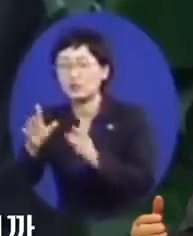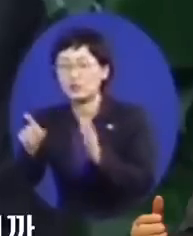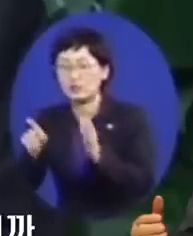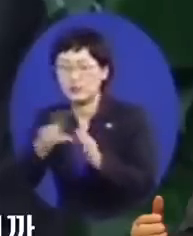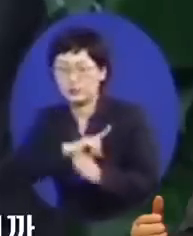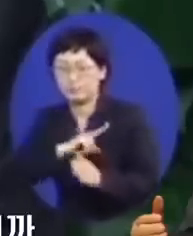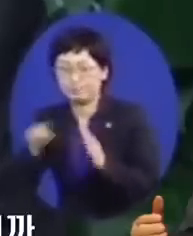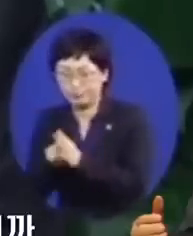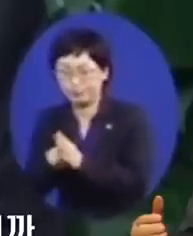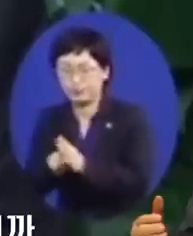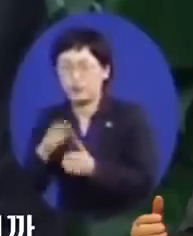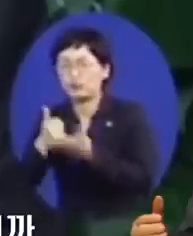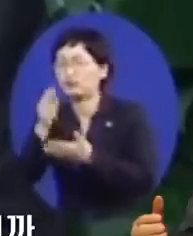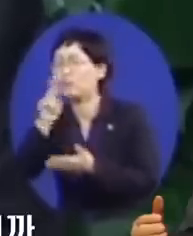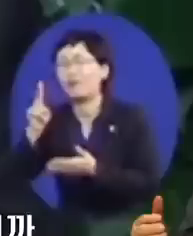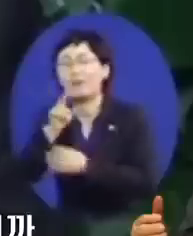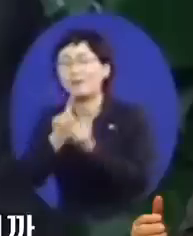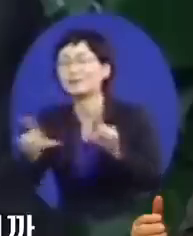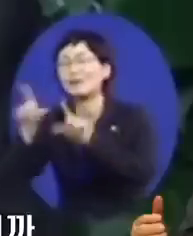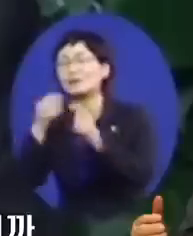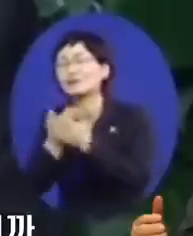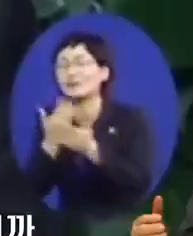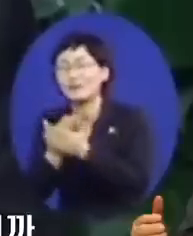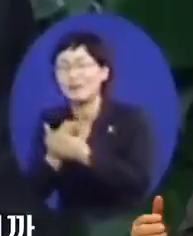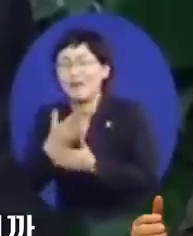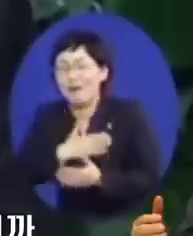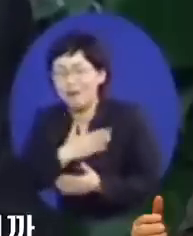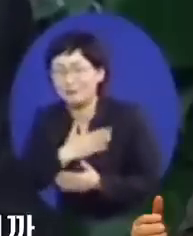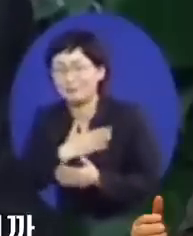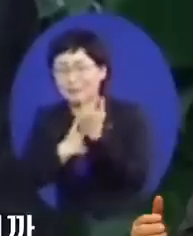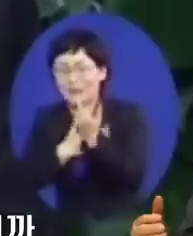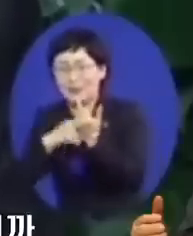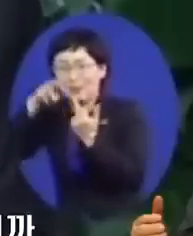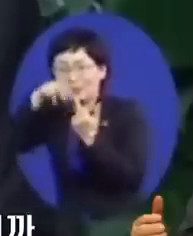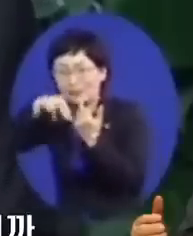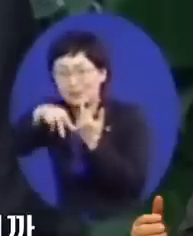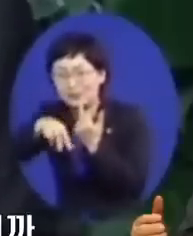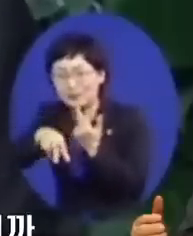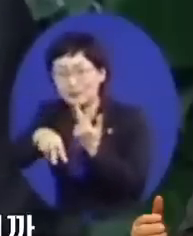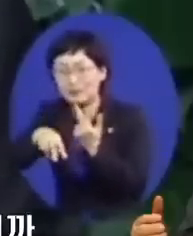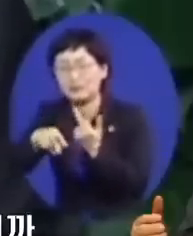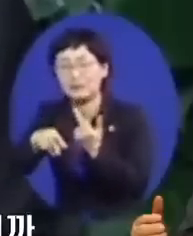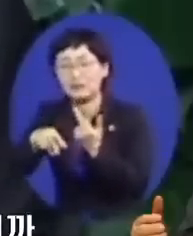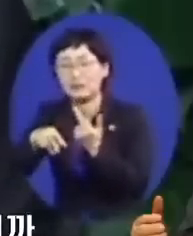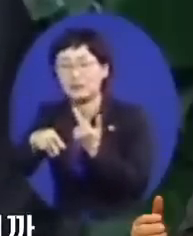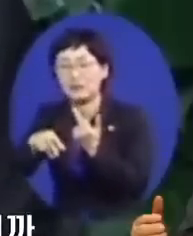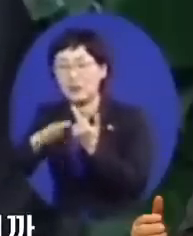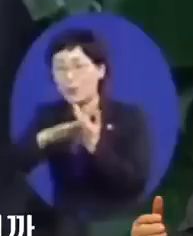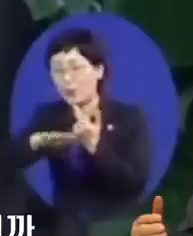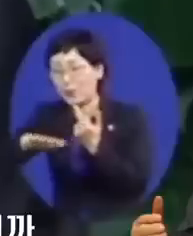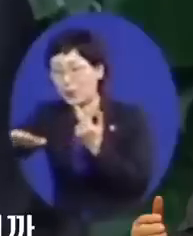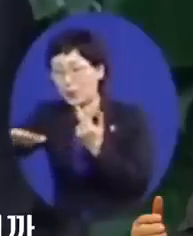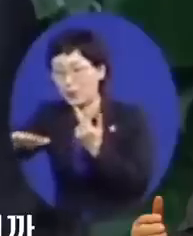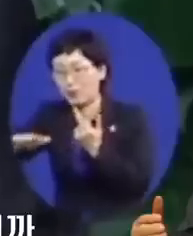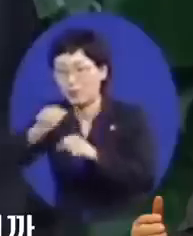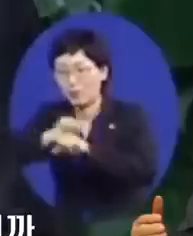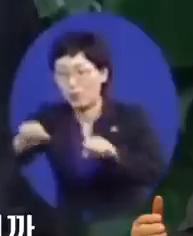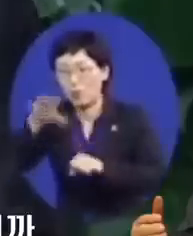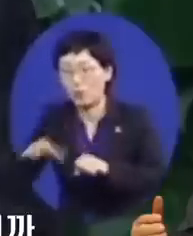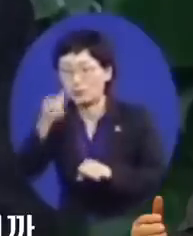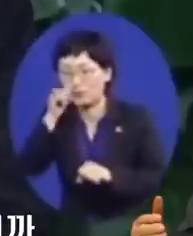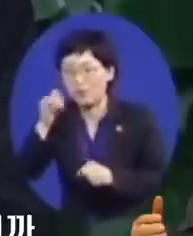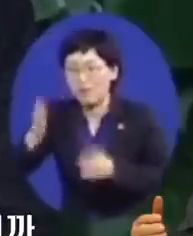기도하고 그리고 산 꼬지 밑으로 가야 되는데 그게 평야가 있어요. 그들이